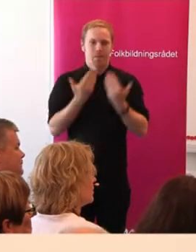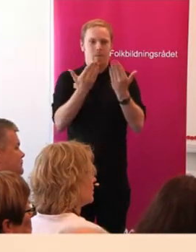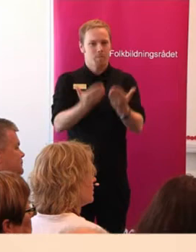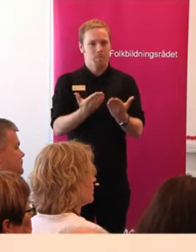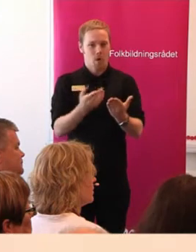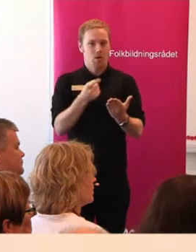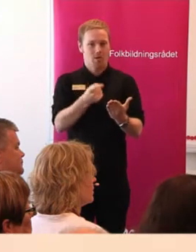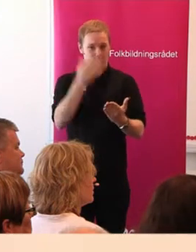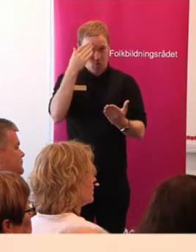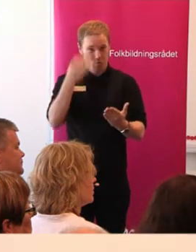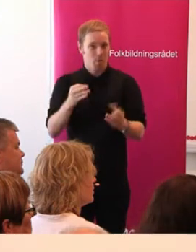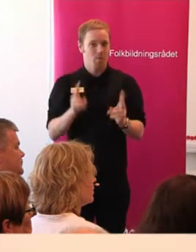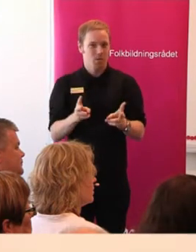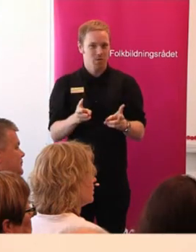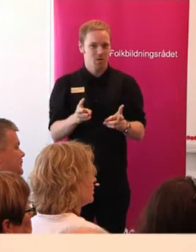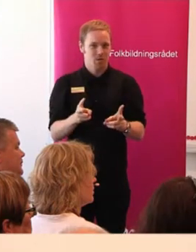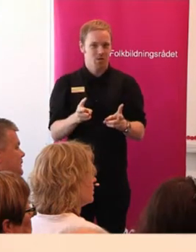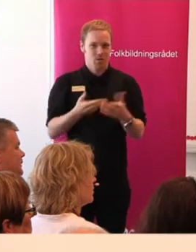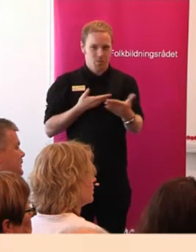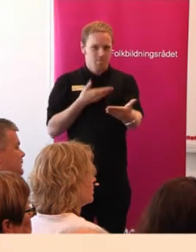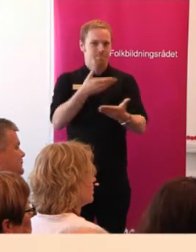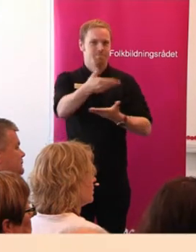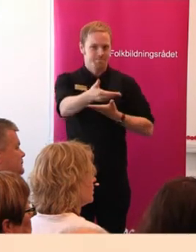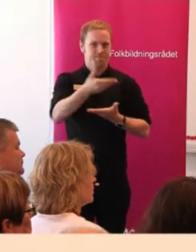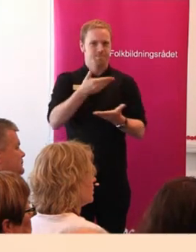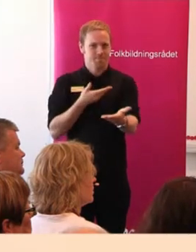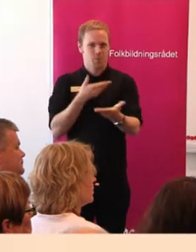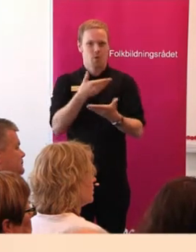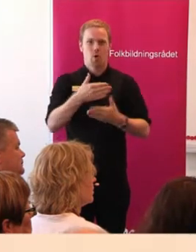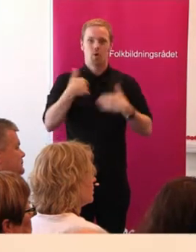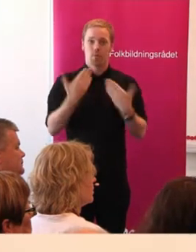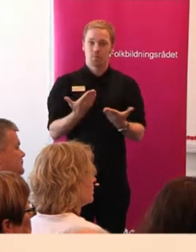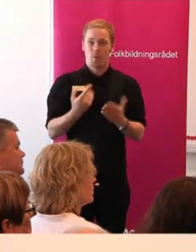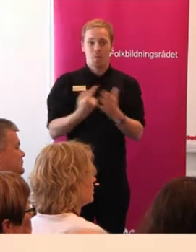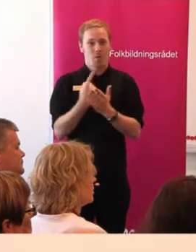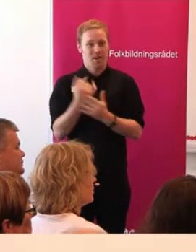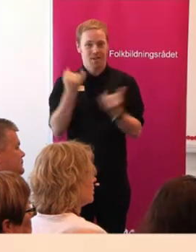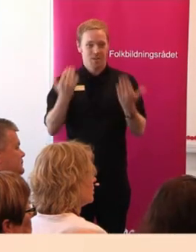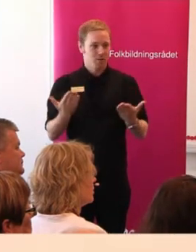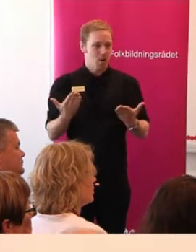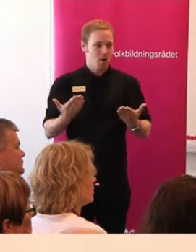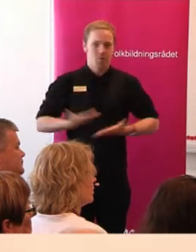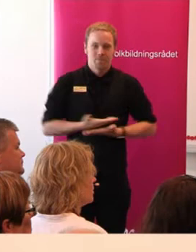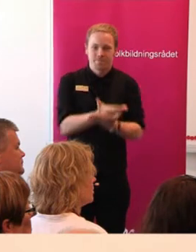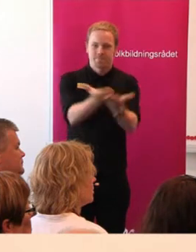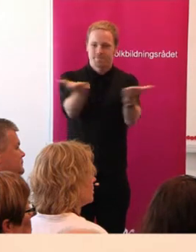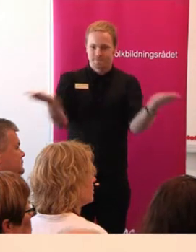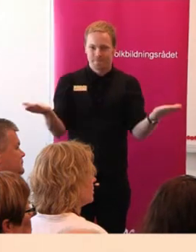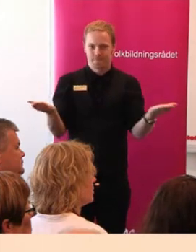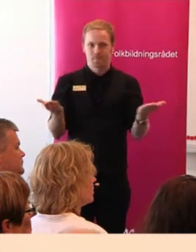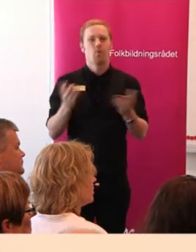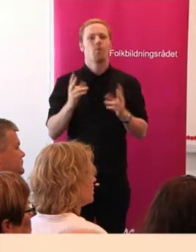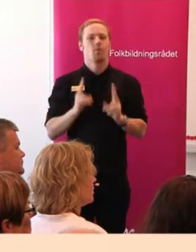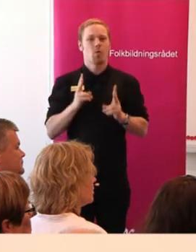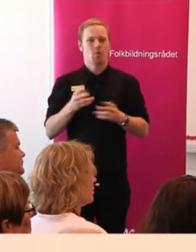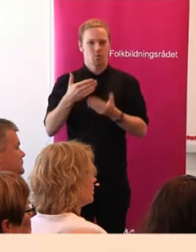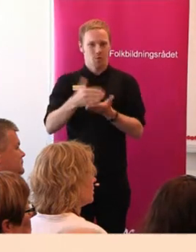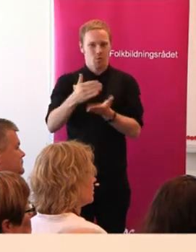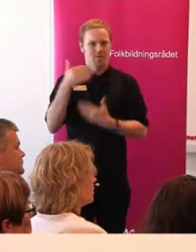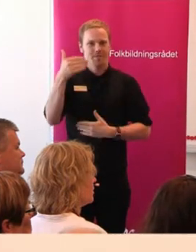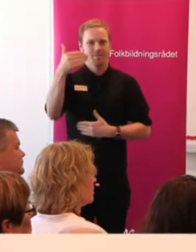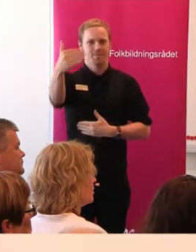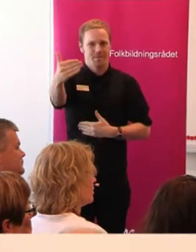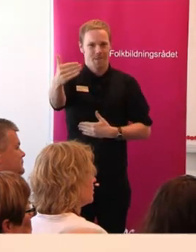kunskapen. Samtidigt kommer att få möjlighet att lämna tillbaka den kunskapen idag. Och sen i fortsättningen, så länge